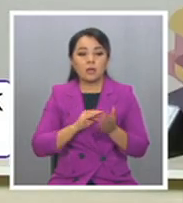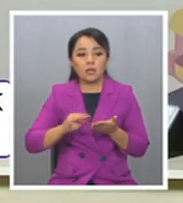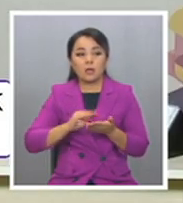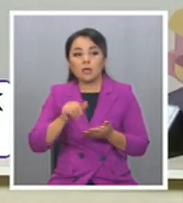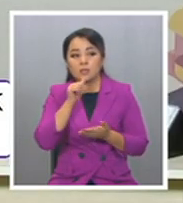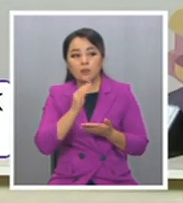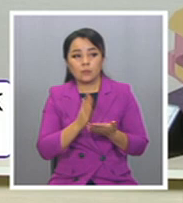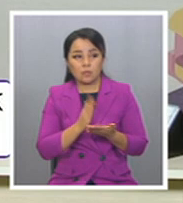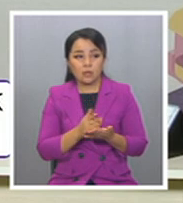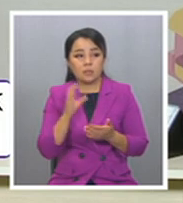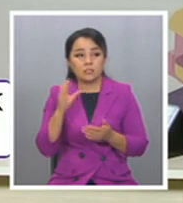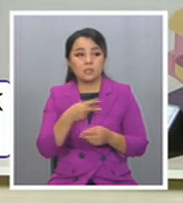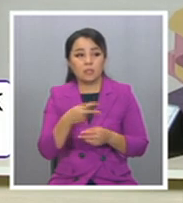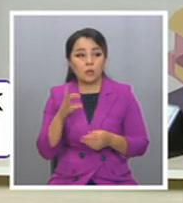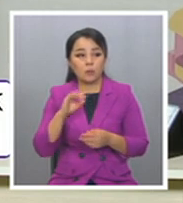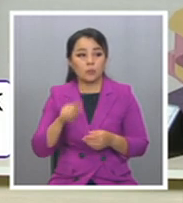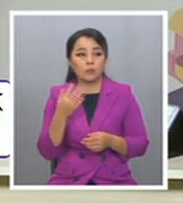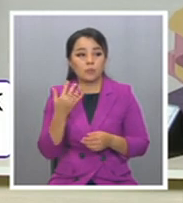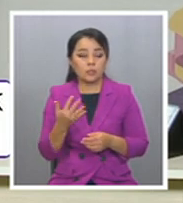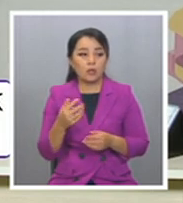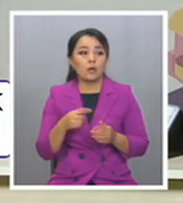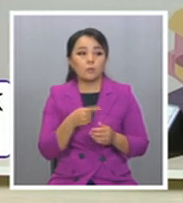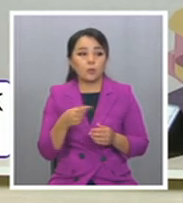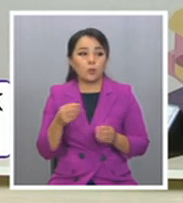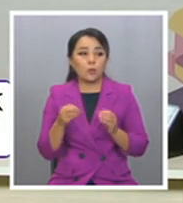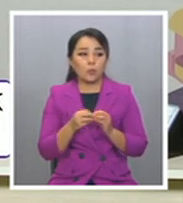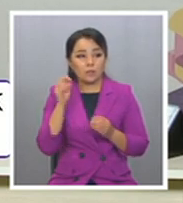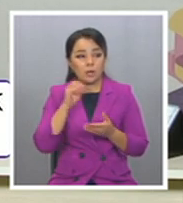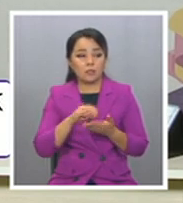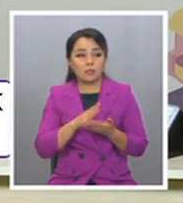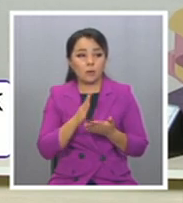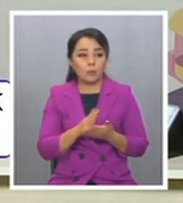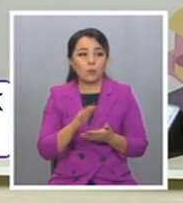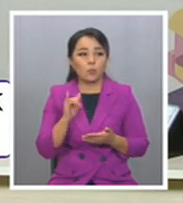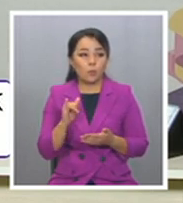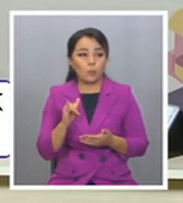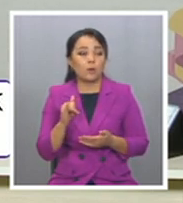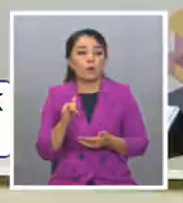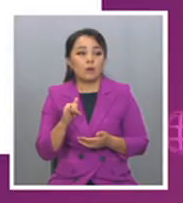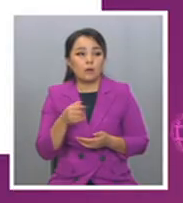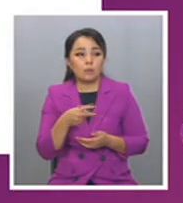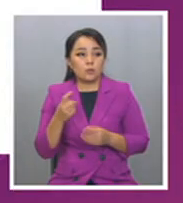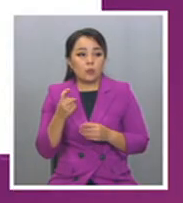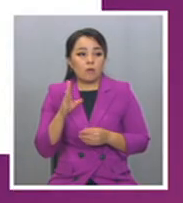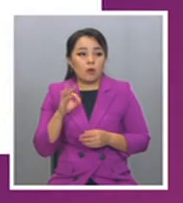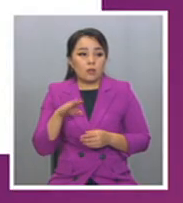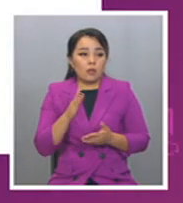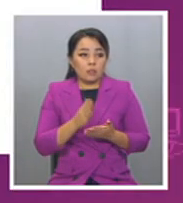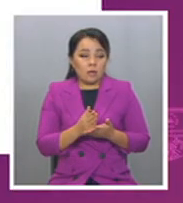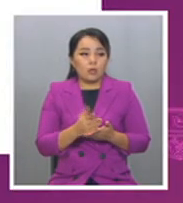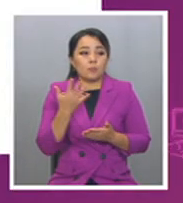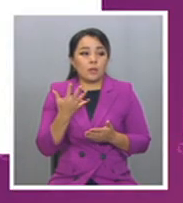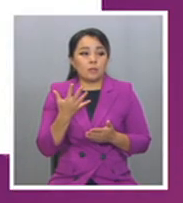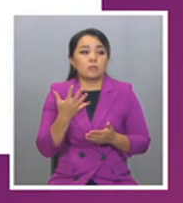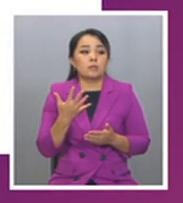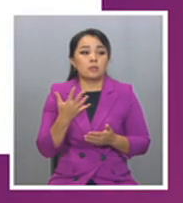жасайық. С тең 0,15, оның минус 6 дәрежесі бар. У макс тең болады 100 вольт. Аймакс тең болады 5 көбейтілген 10-ның